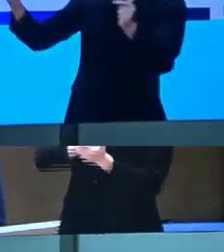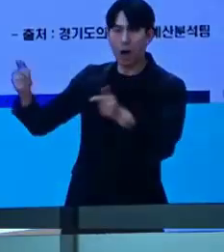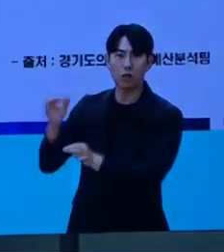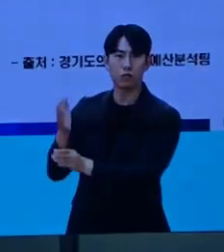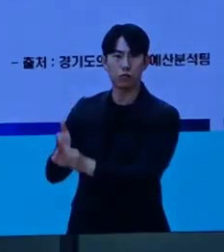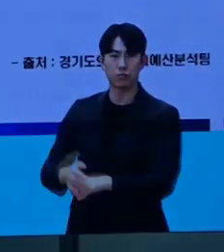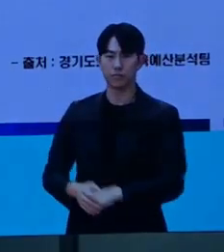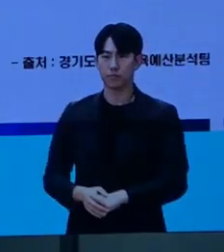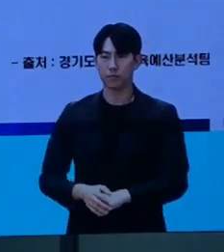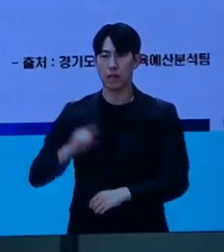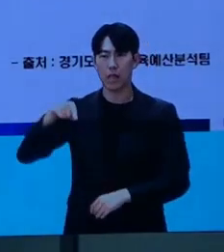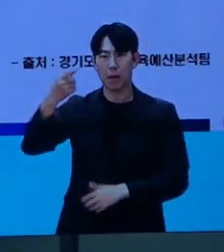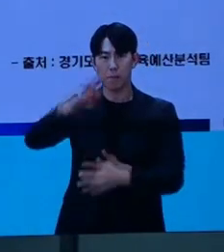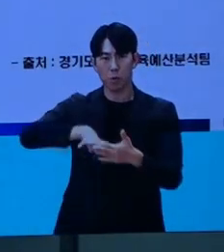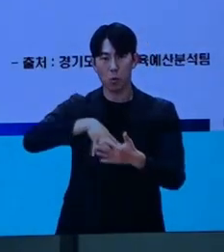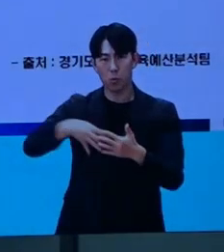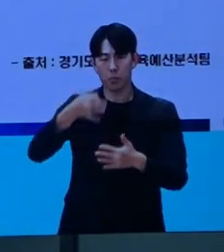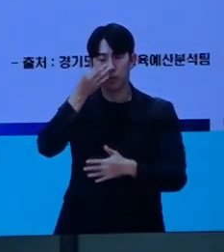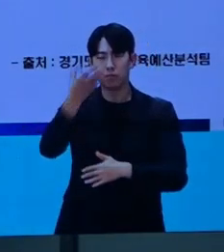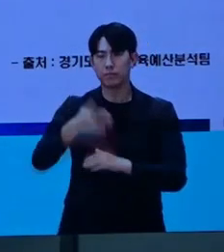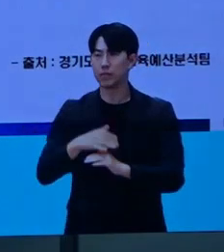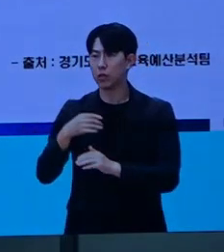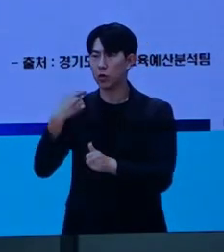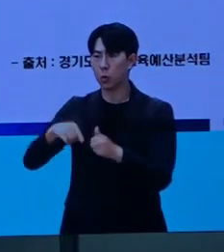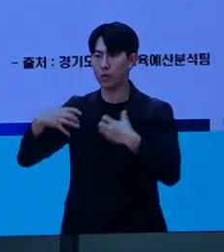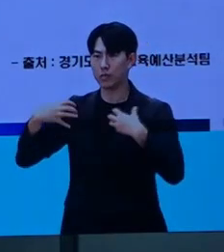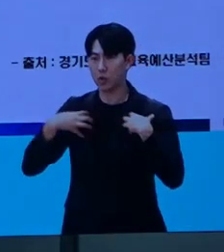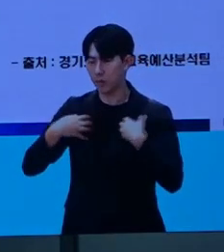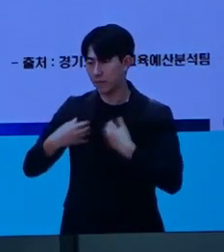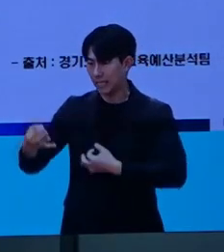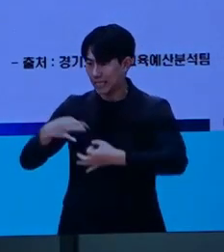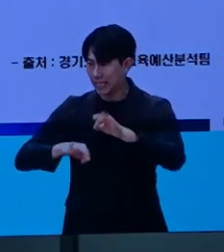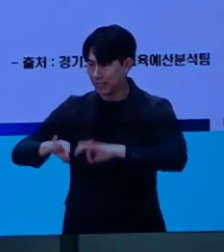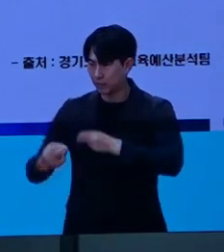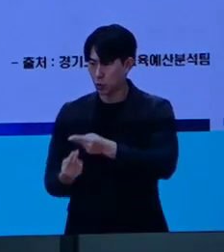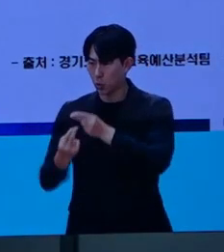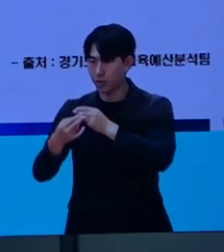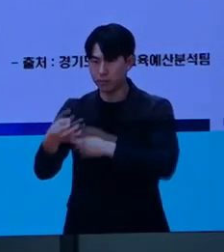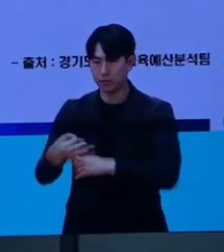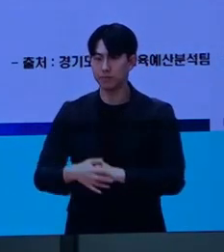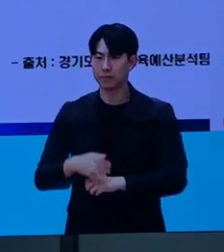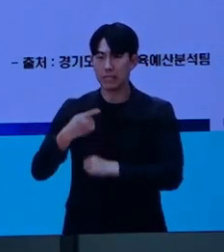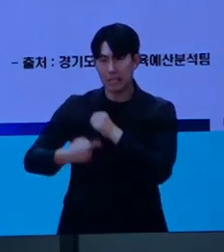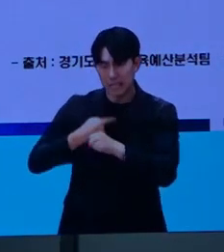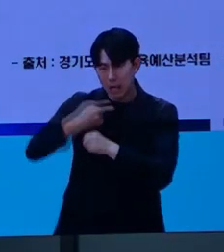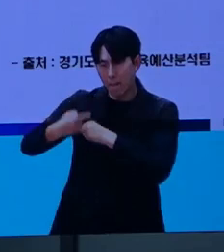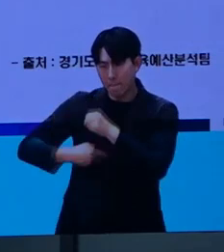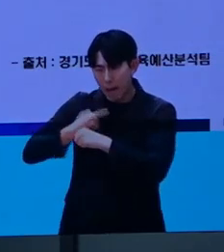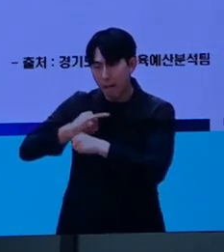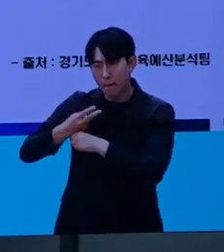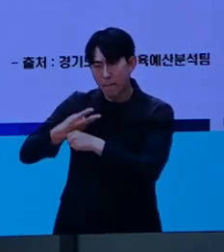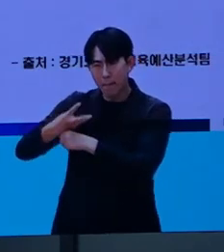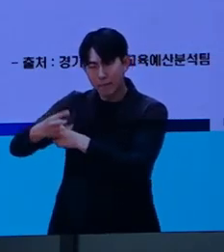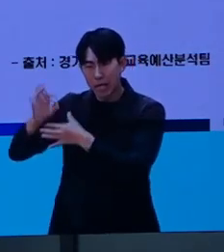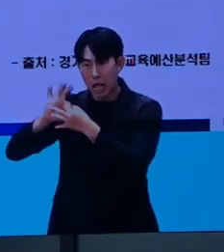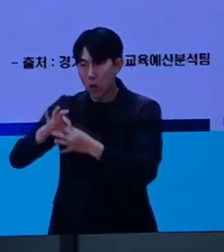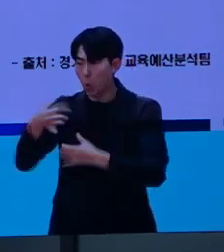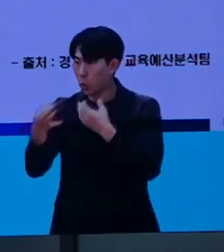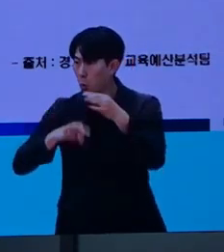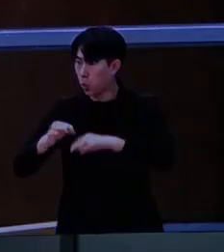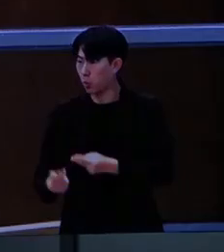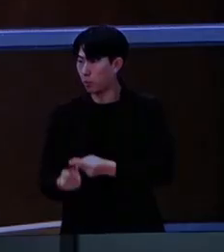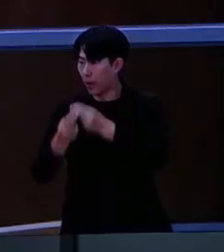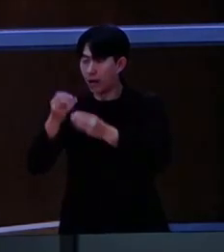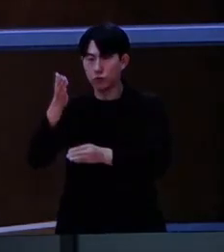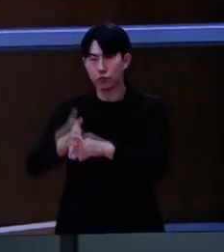다음 표를 보시죠. 경기도교육청의 기금 적립액입니다. 내년 그 금액이 증가하였고 23년 말 기준